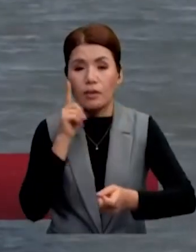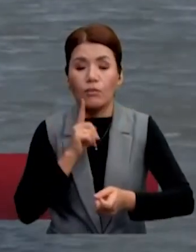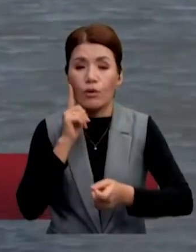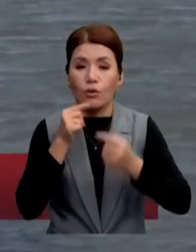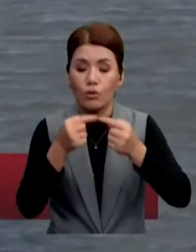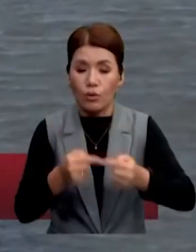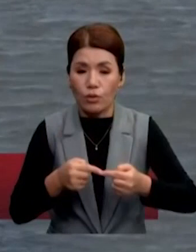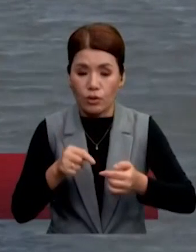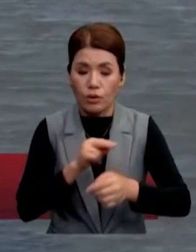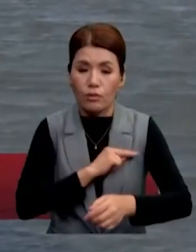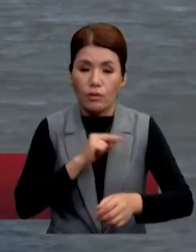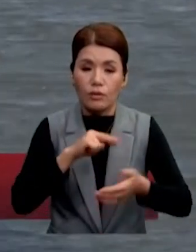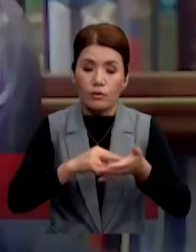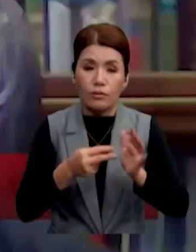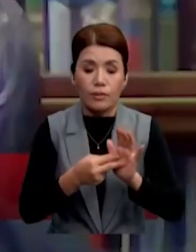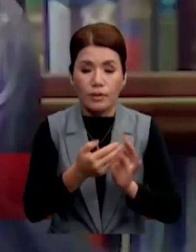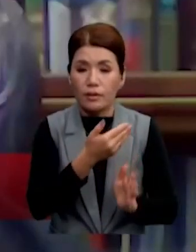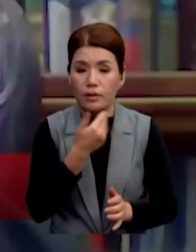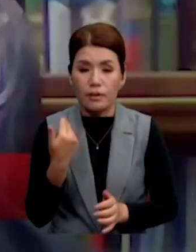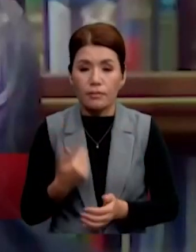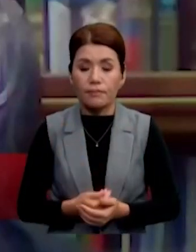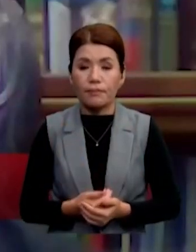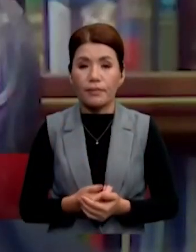нақты жұмыс жоспары жоқ.